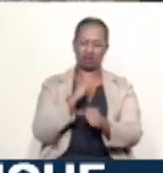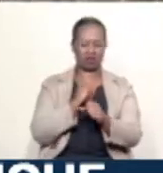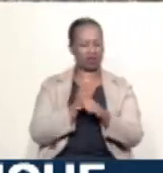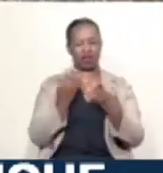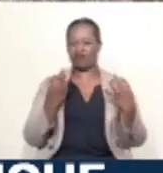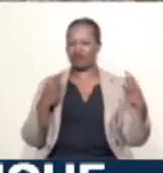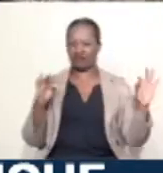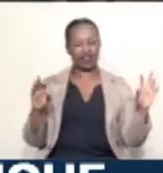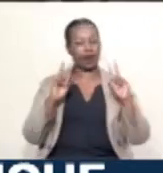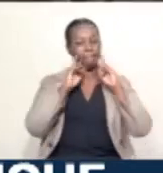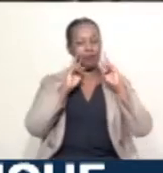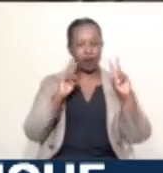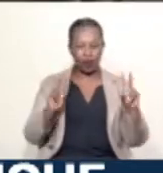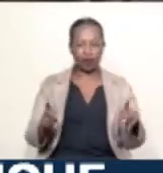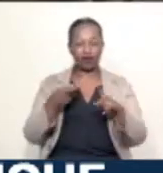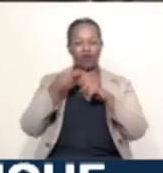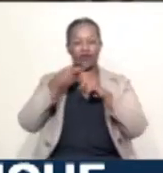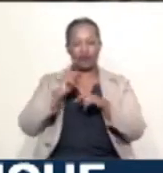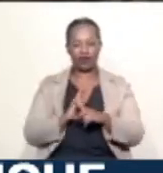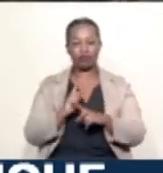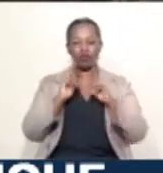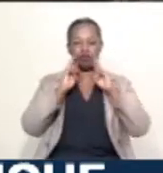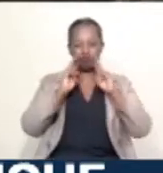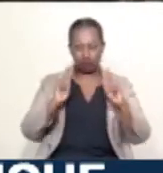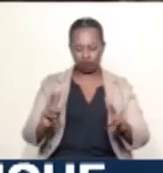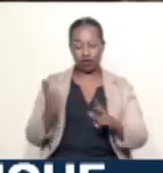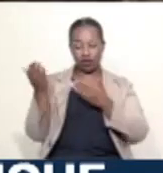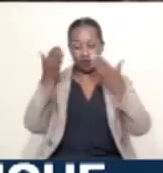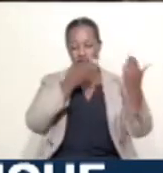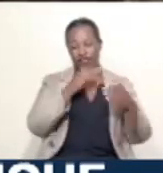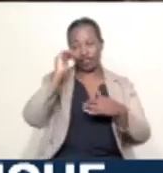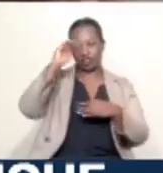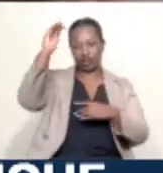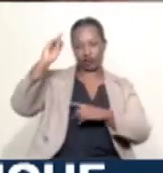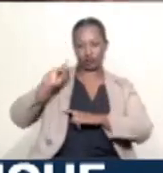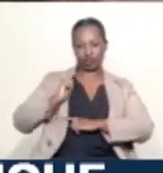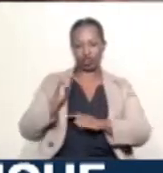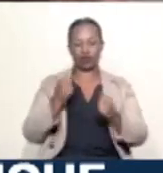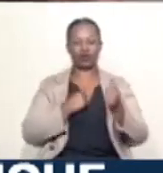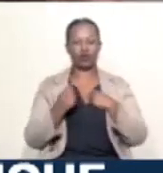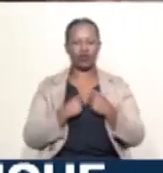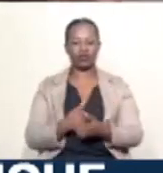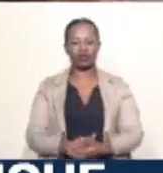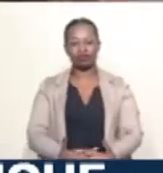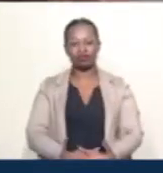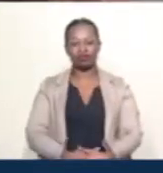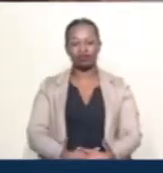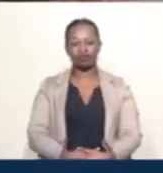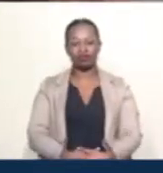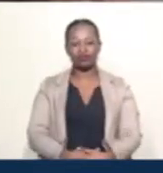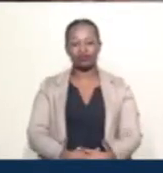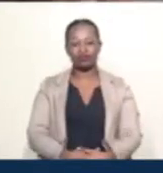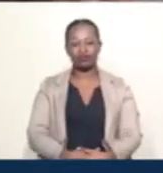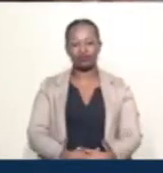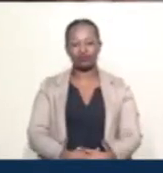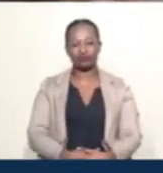bisanzuye mwituze bakesha umutekano wazangu n'inzego z'umutekano z'u Rwanda tumeumia sana kwa mimi nimefilisika